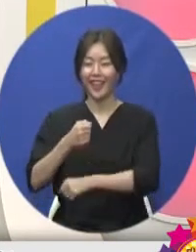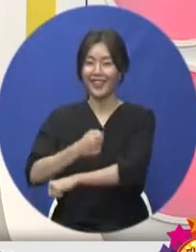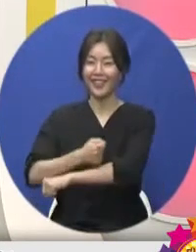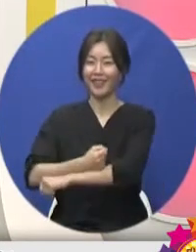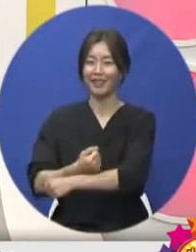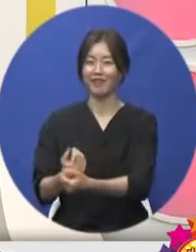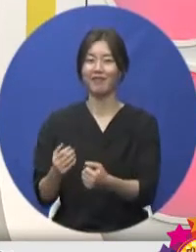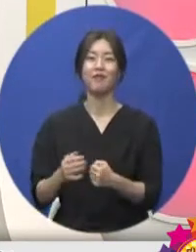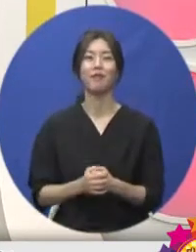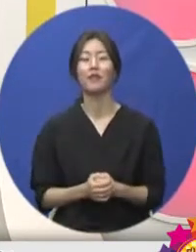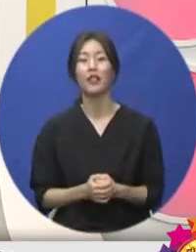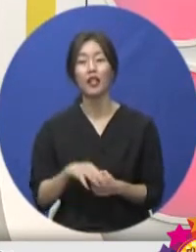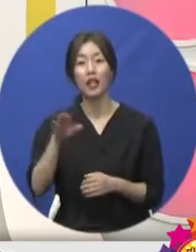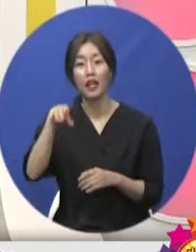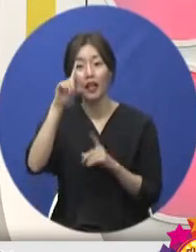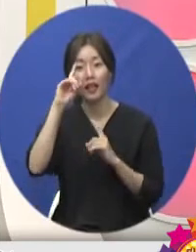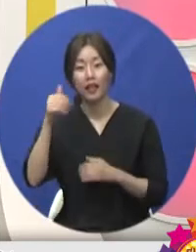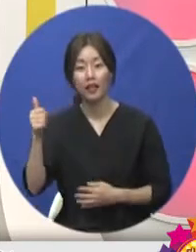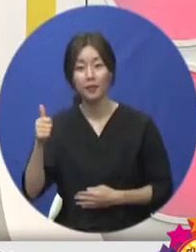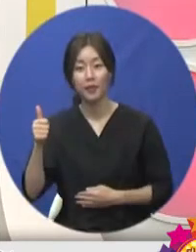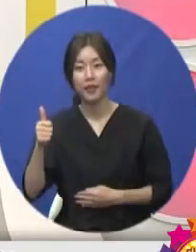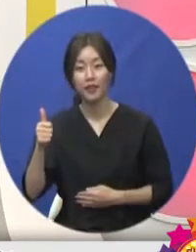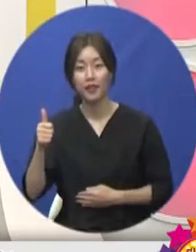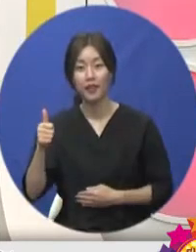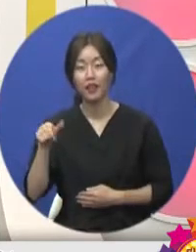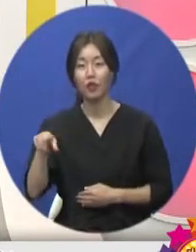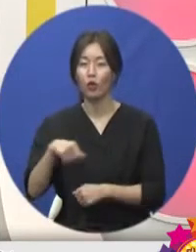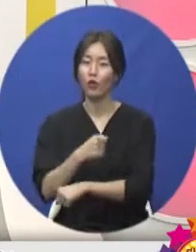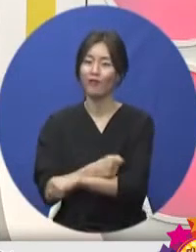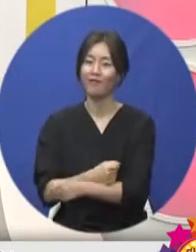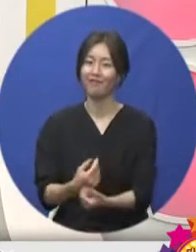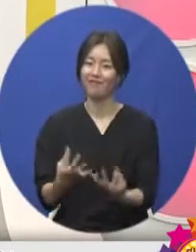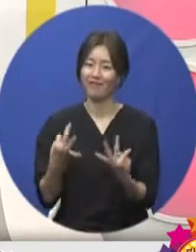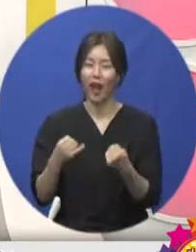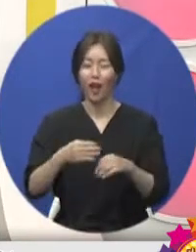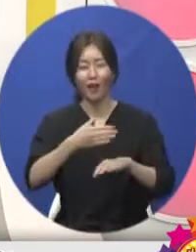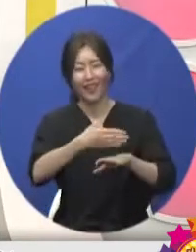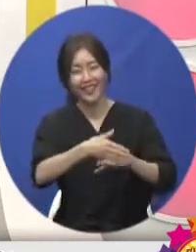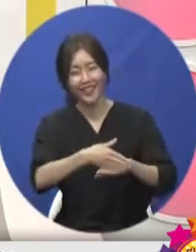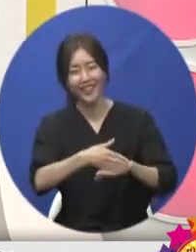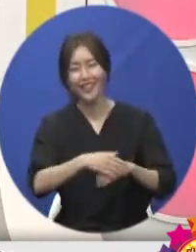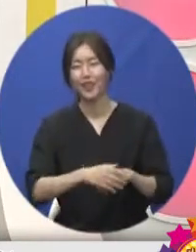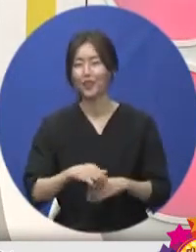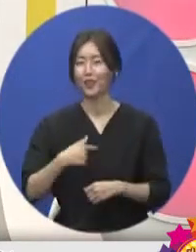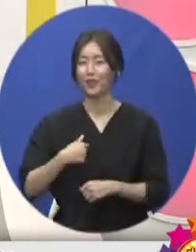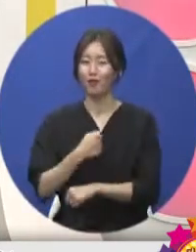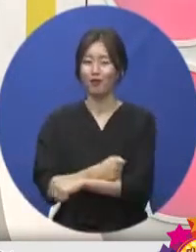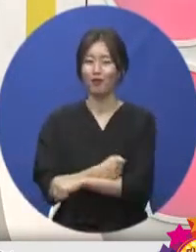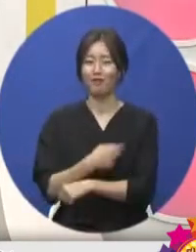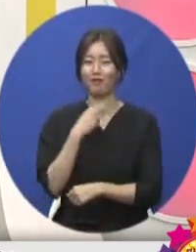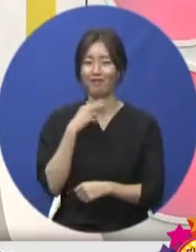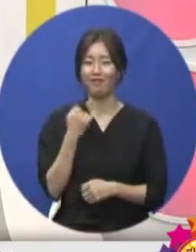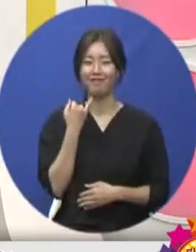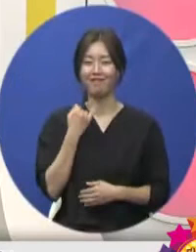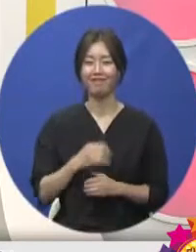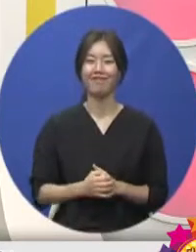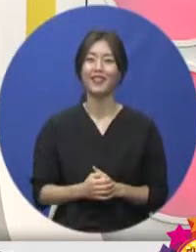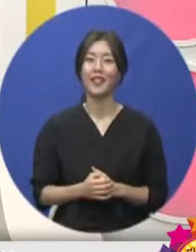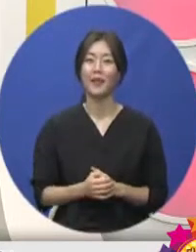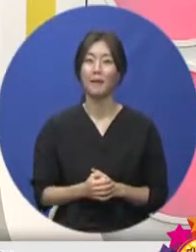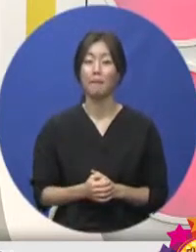예. 근데 오늘 부산 이부영 씨 그 고생 예. 많으십니다. 예, 아이고 감사합니다. 아이 고생 안 합니다. 그냥 즐겁습니다.